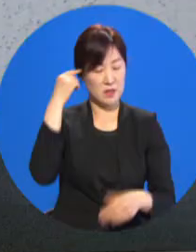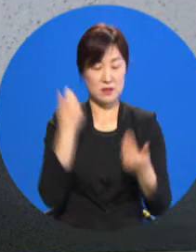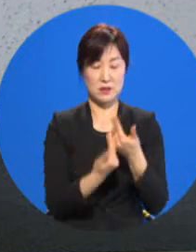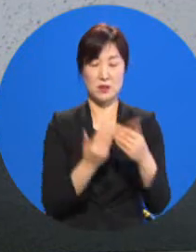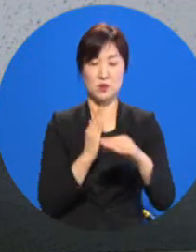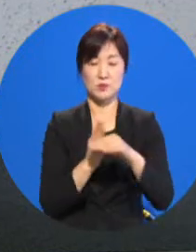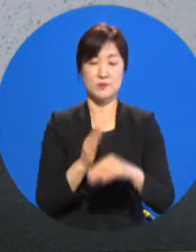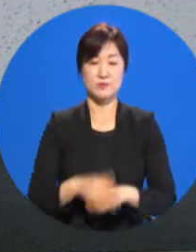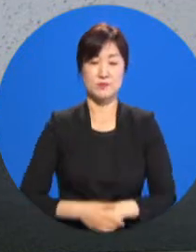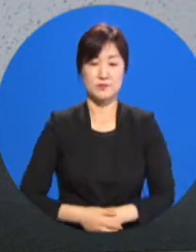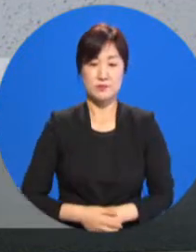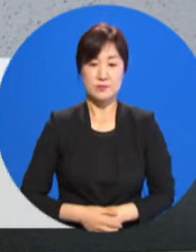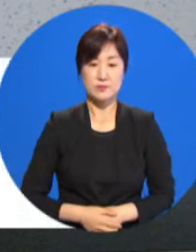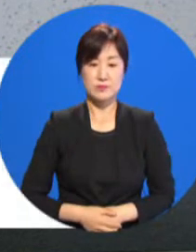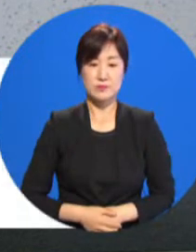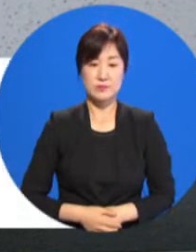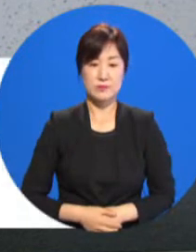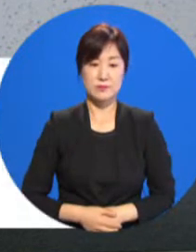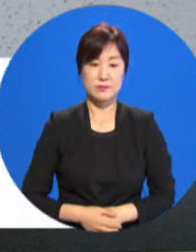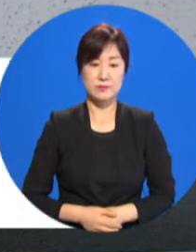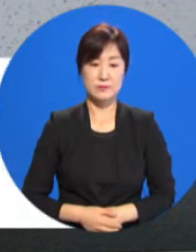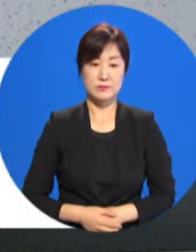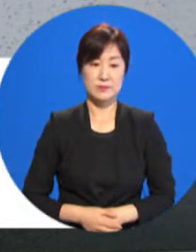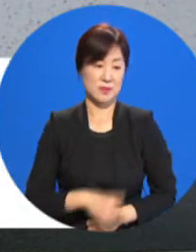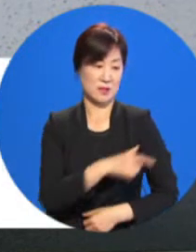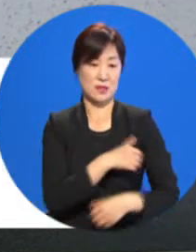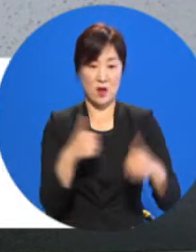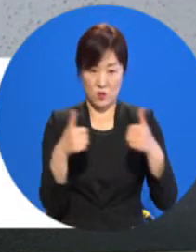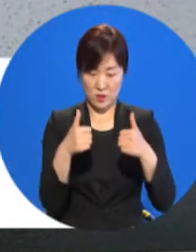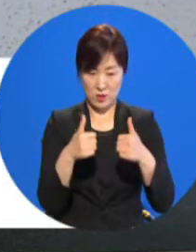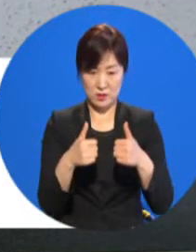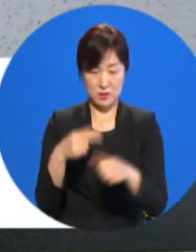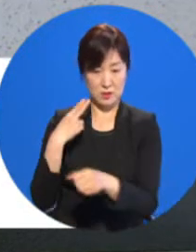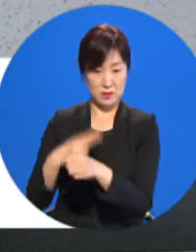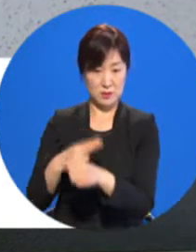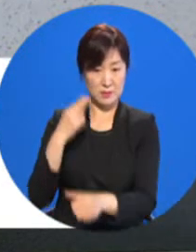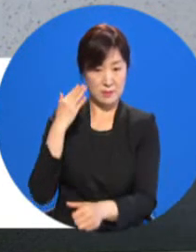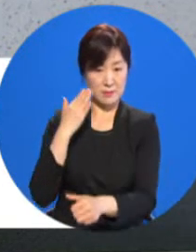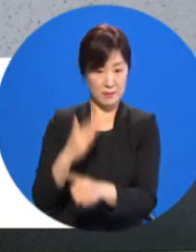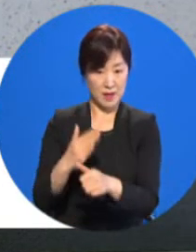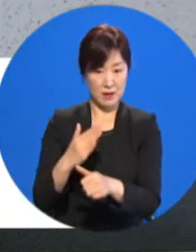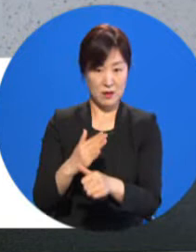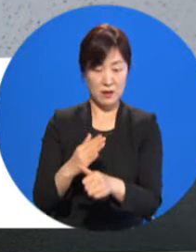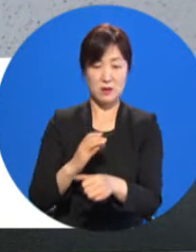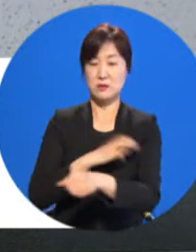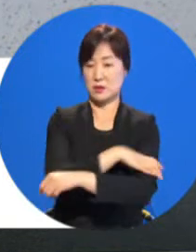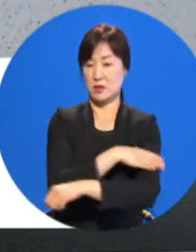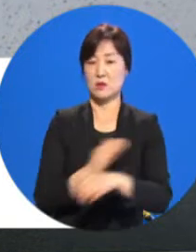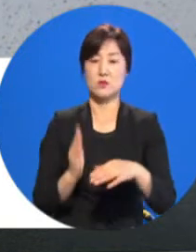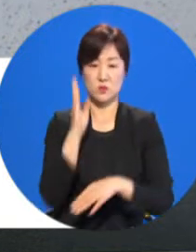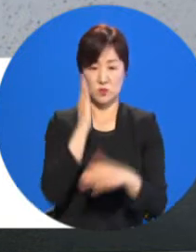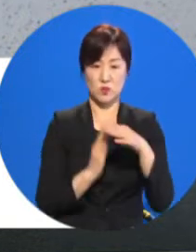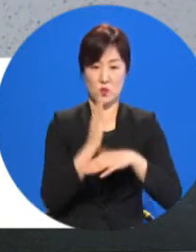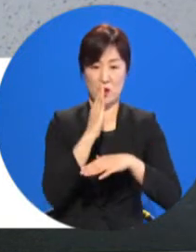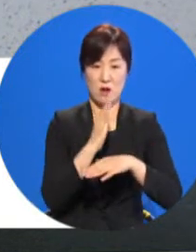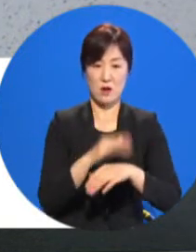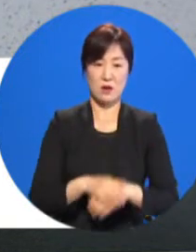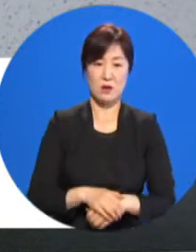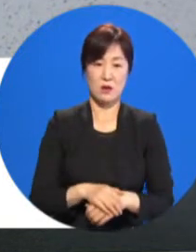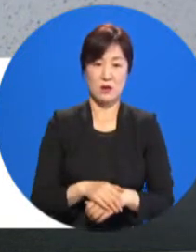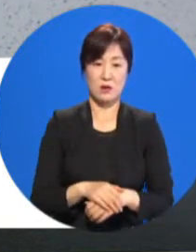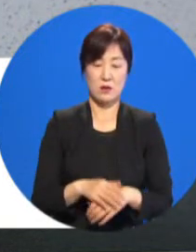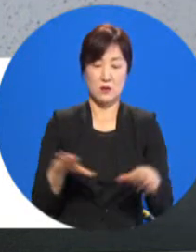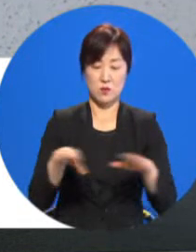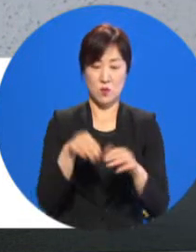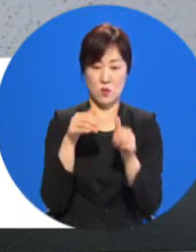있습니다. 이사회에서의 교원의 직위 해제를 내릴 수 있는 재량권을 넘어서는 일종의